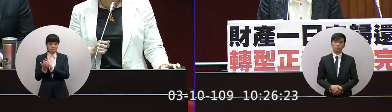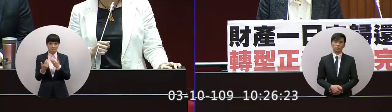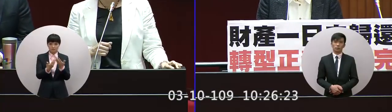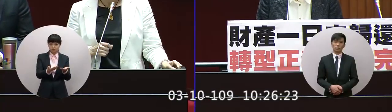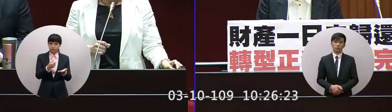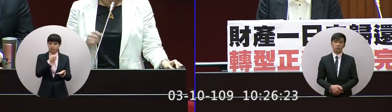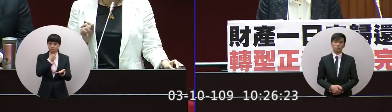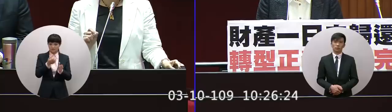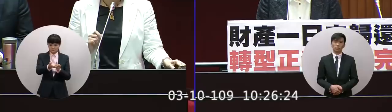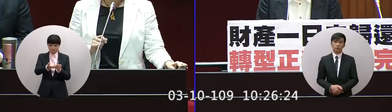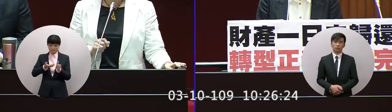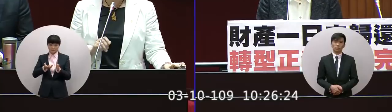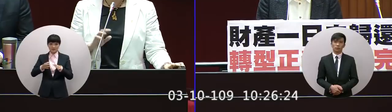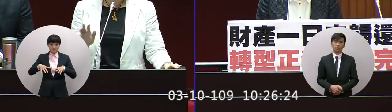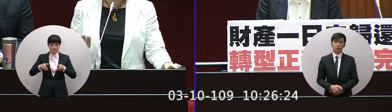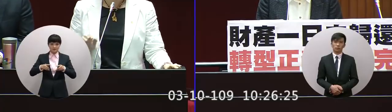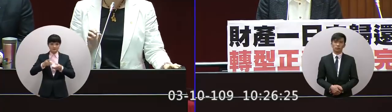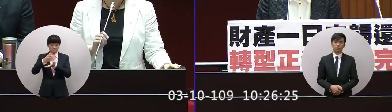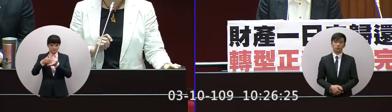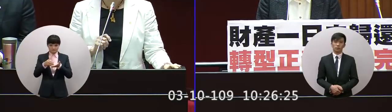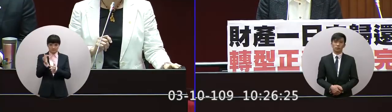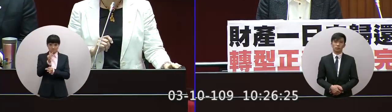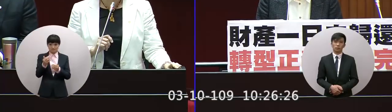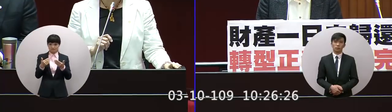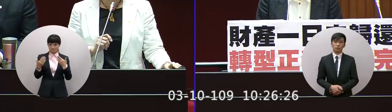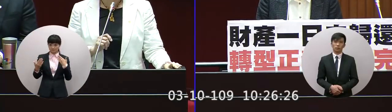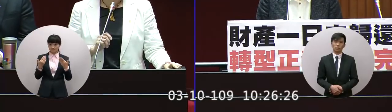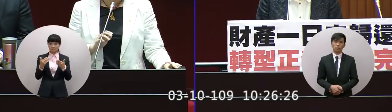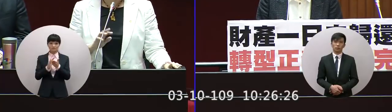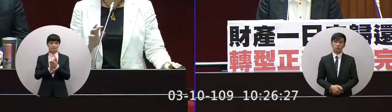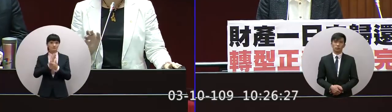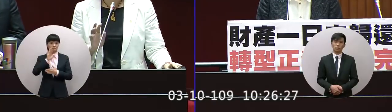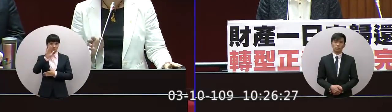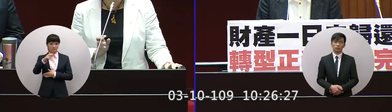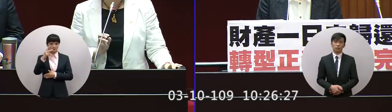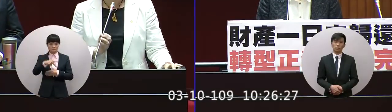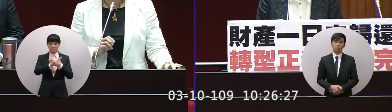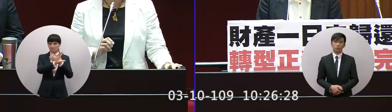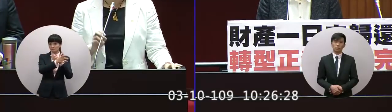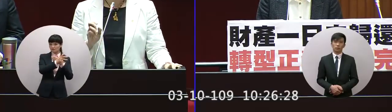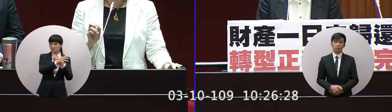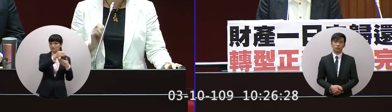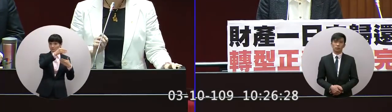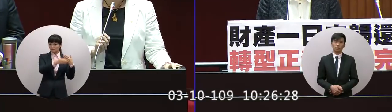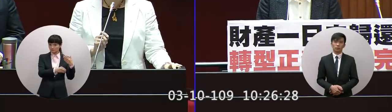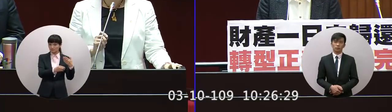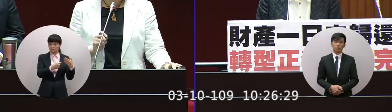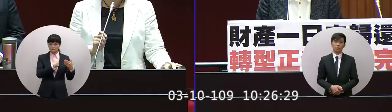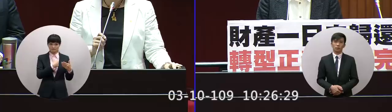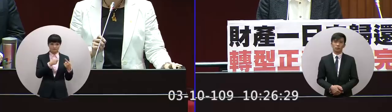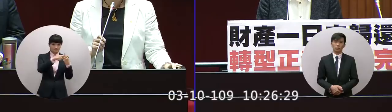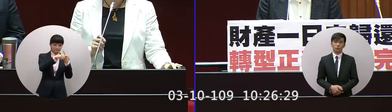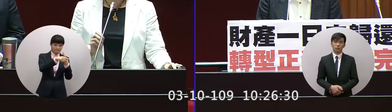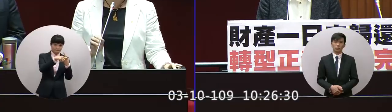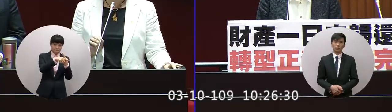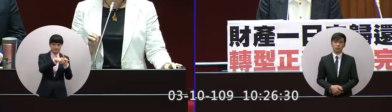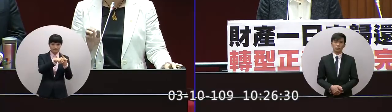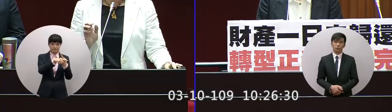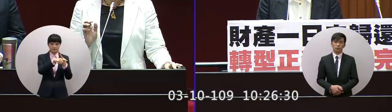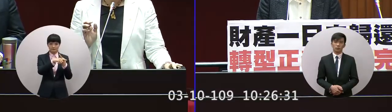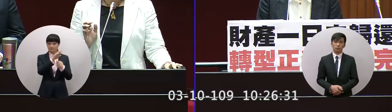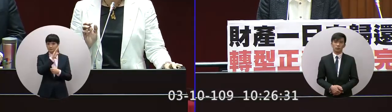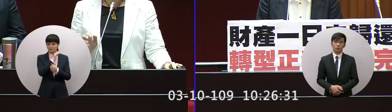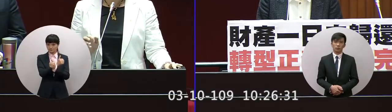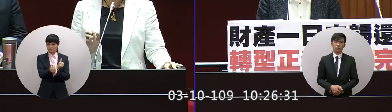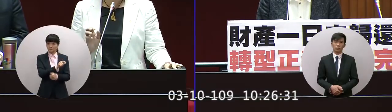多大的规模。那规模掌握之后，我们确实研究了国外的立法例。那掌握了部分，目前促转